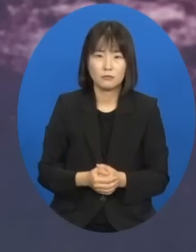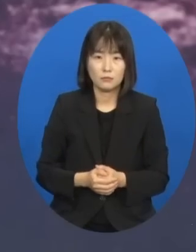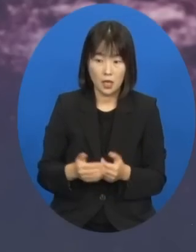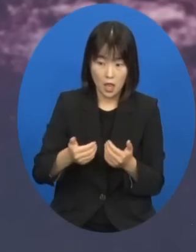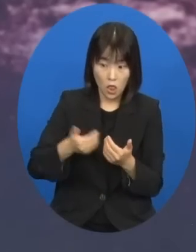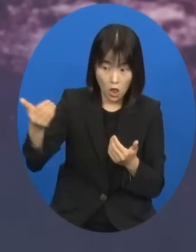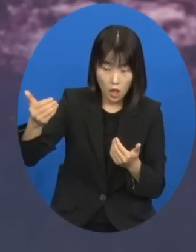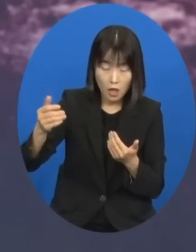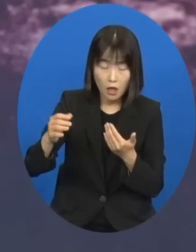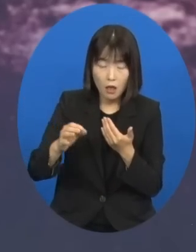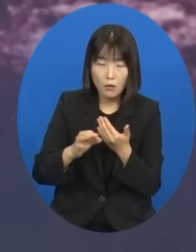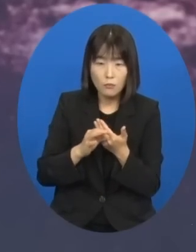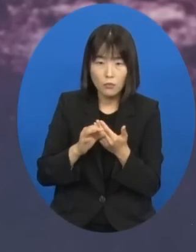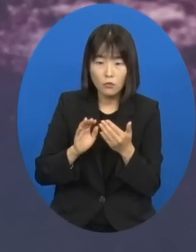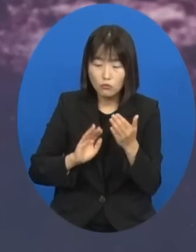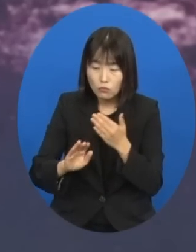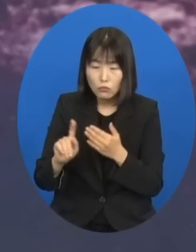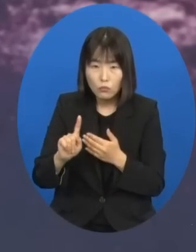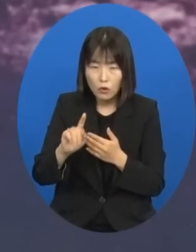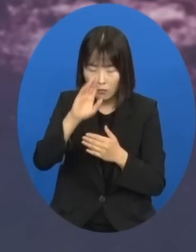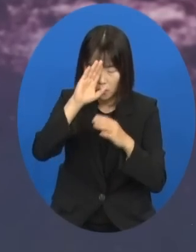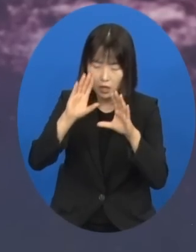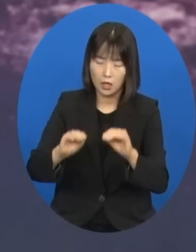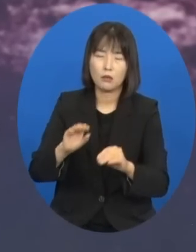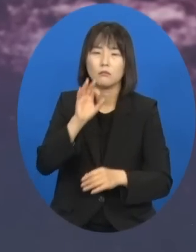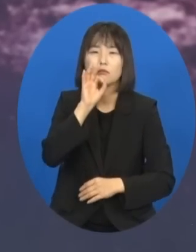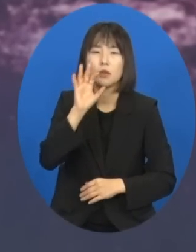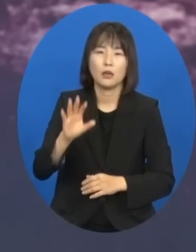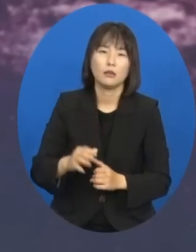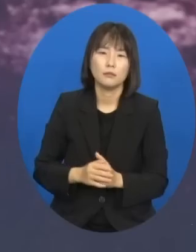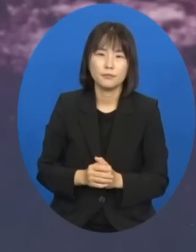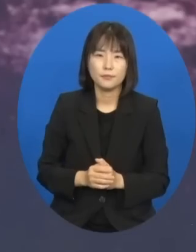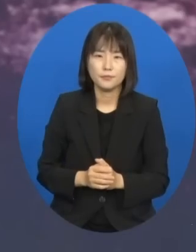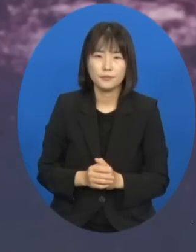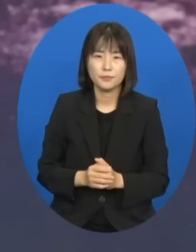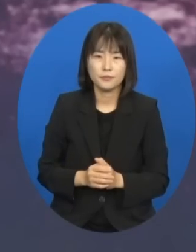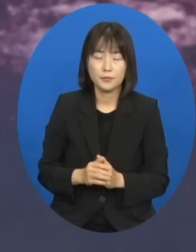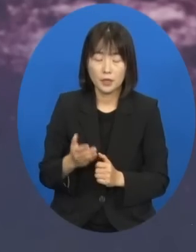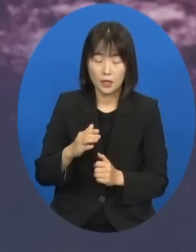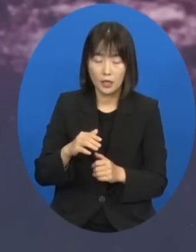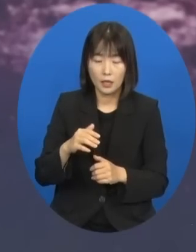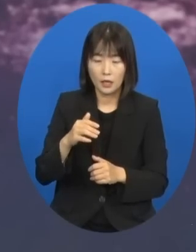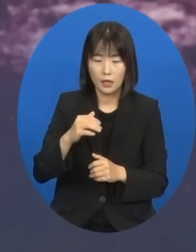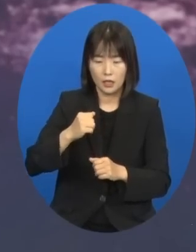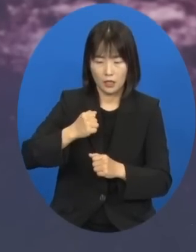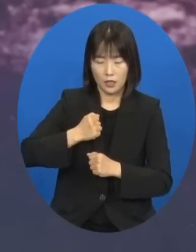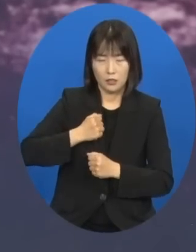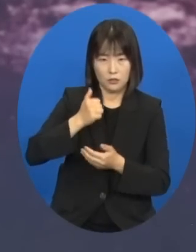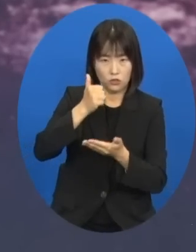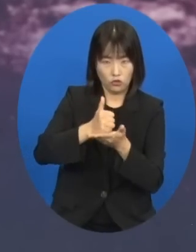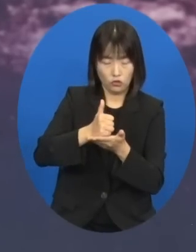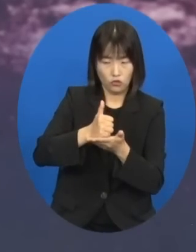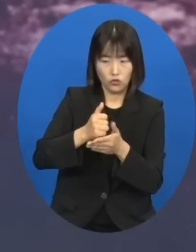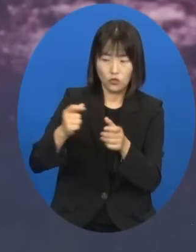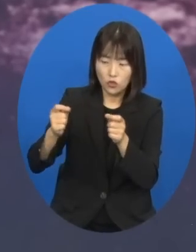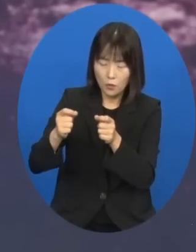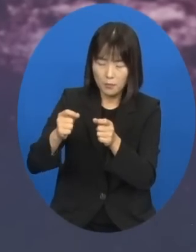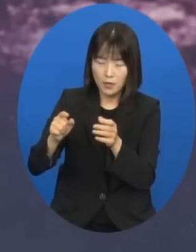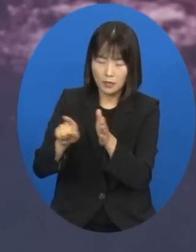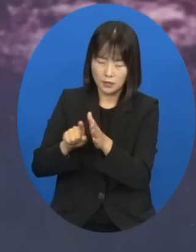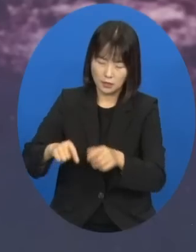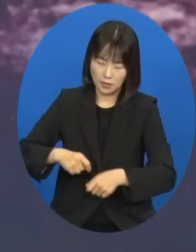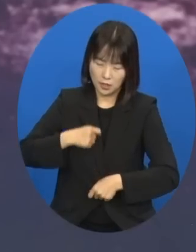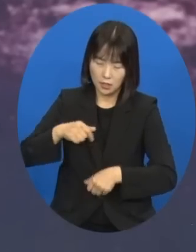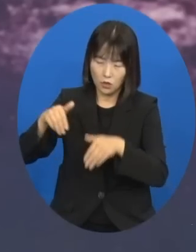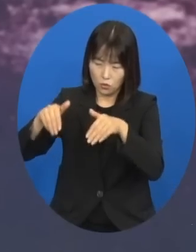될까요? 고침받지 못하는 겁니다. 근데 그의 곁에 신실한 종들이 있었어요. 아